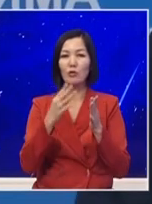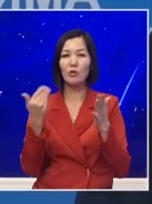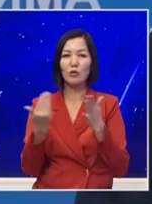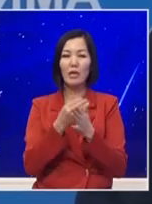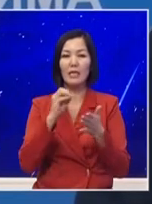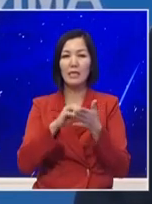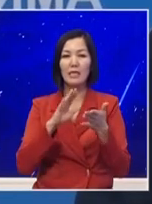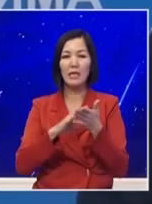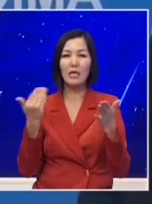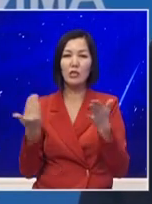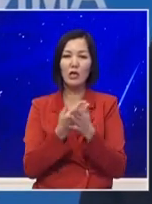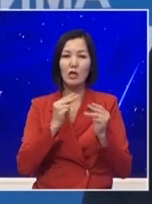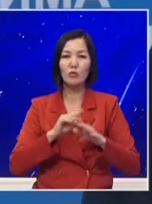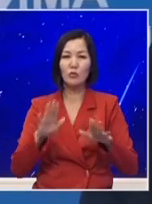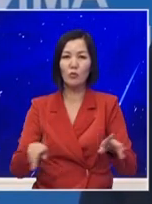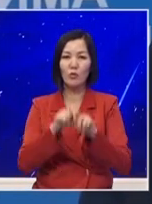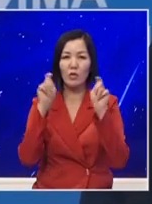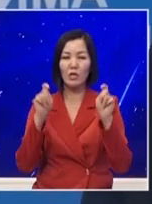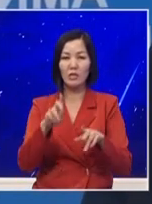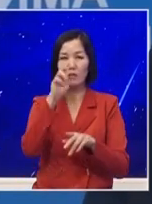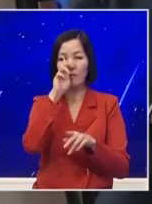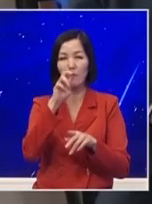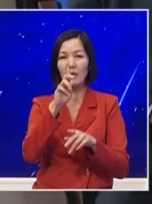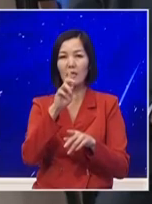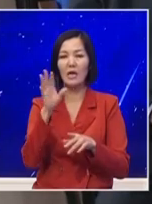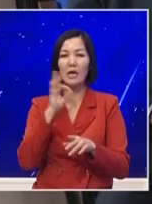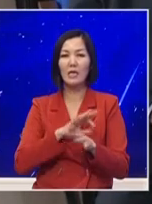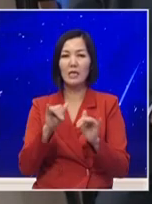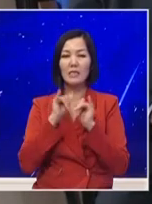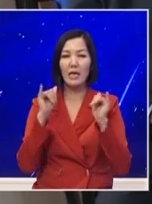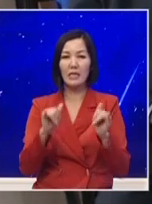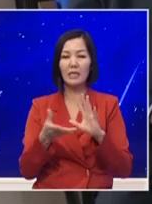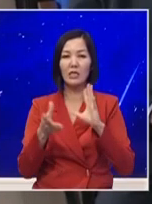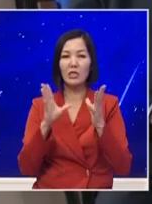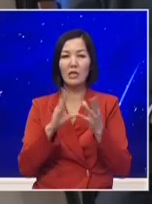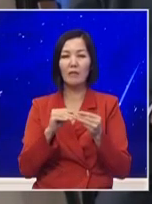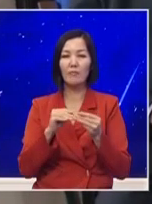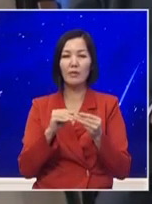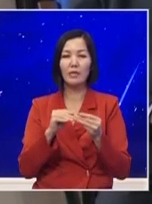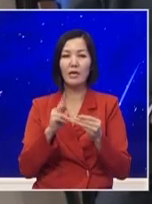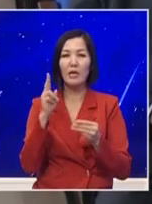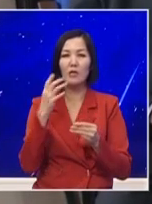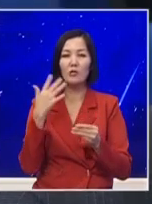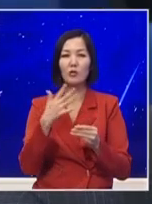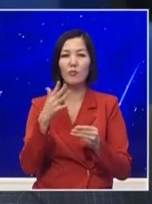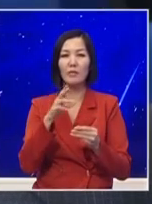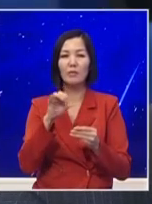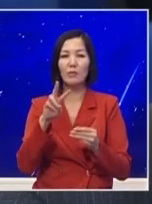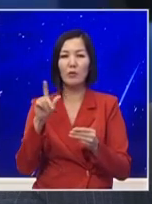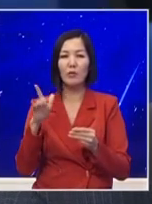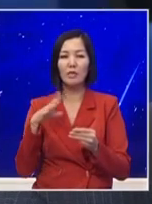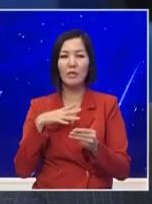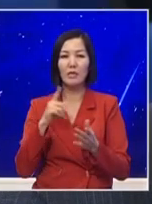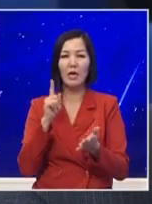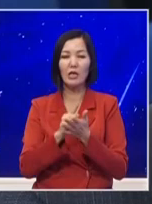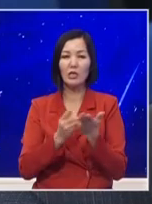тіркелгені. Жаңа жұмыс орындары ашылды. Мемлекет қазынасына кіріс көлемі артты. Жалпы есептік жылы 255 миллион тенгеден аса